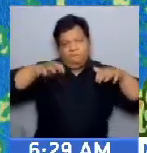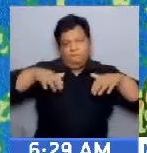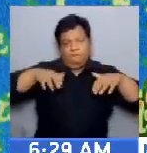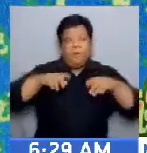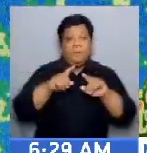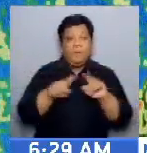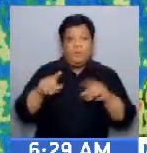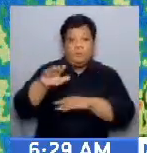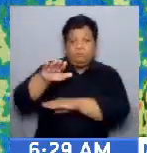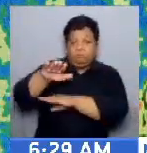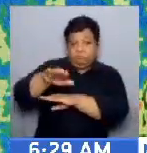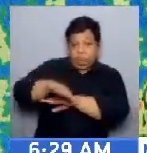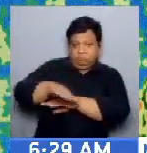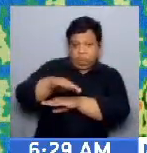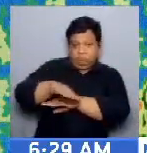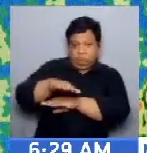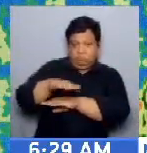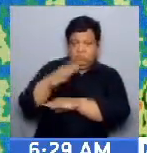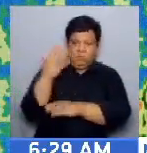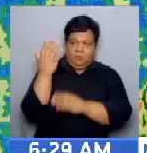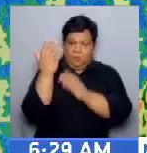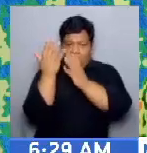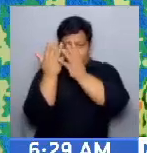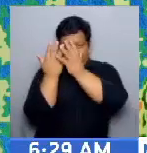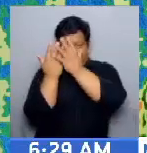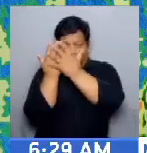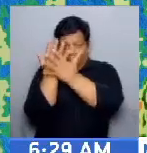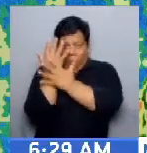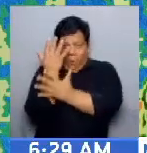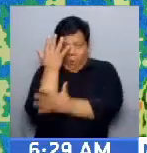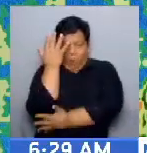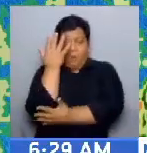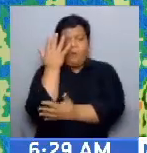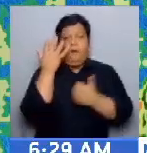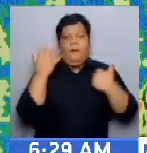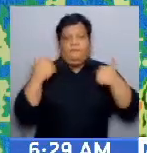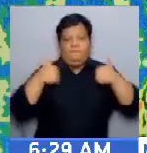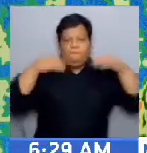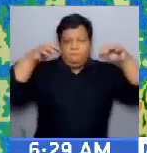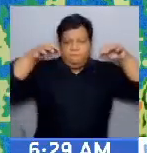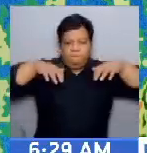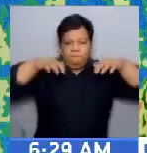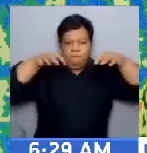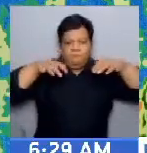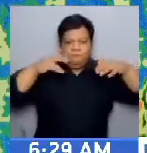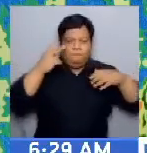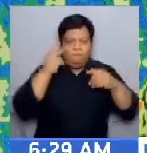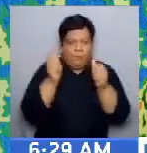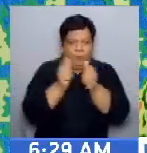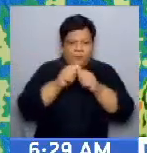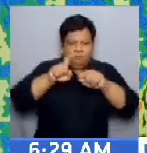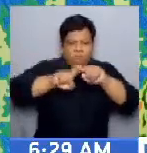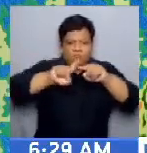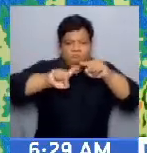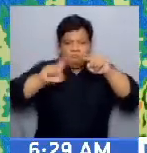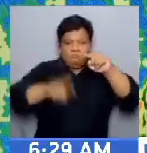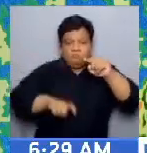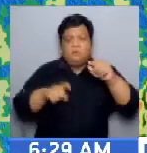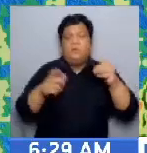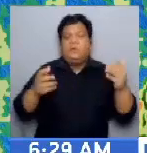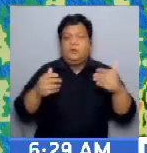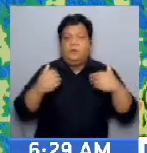na po yan na kung saan buong Pilipinas, may mga kulay, mga thunderstorms yan mga kapuso, may mga malalakas yung kulay